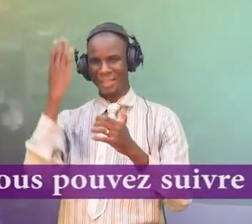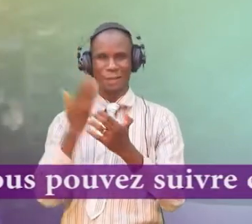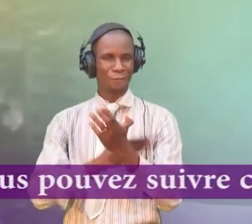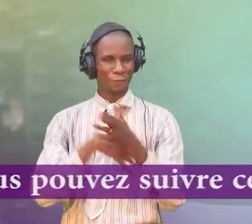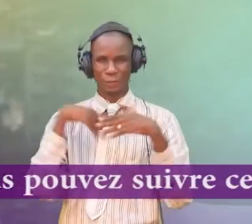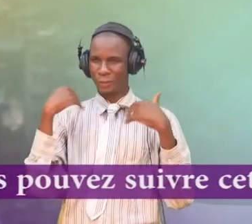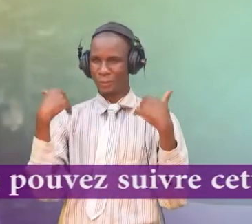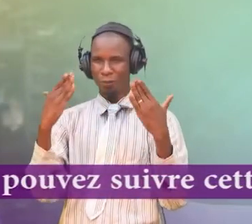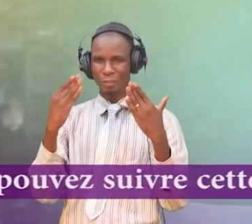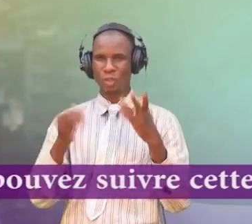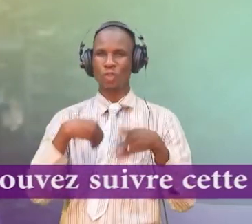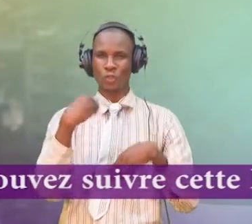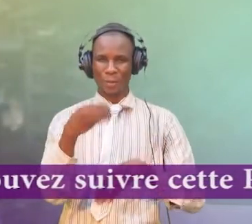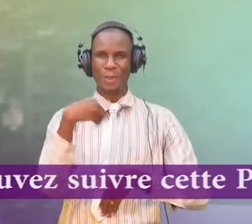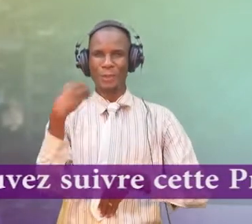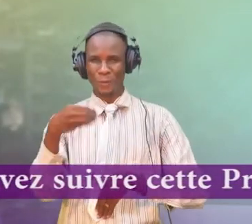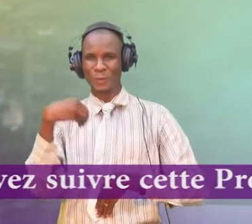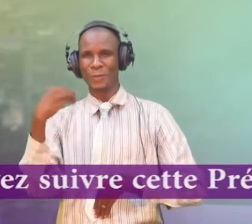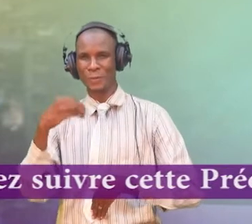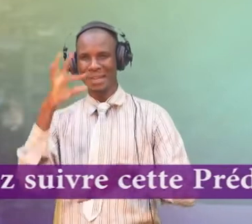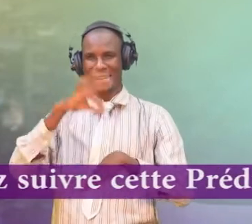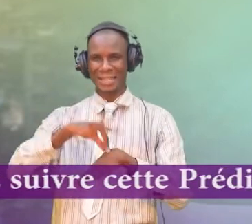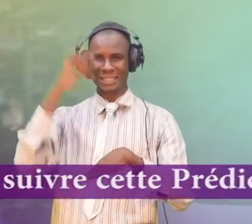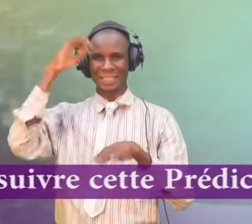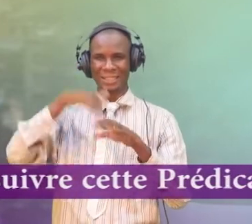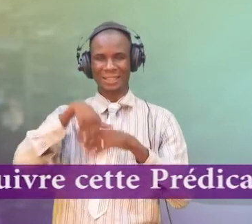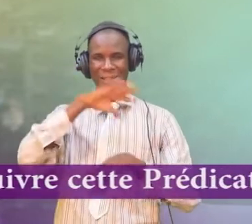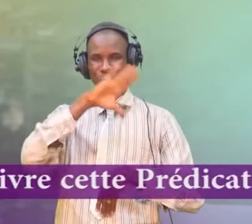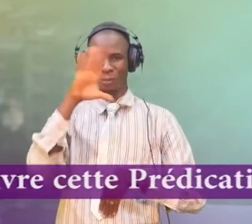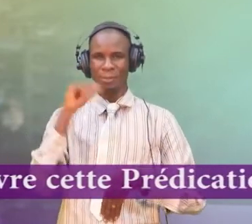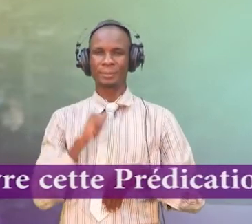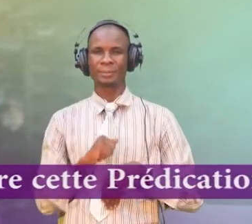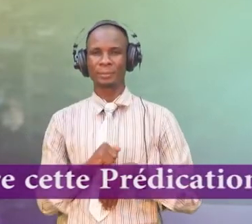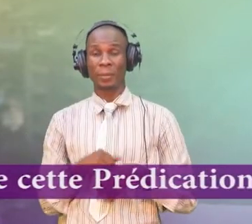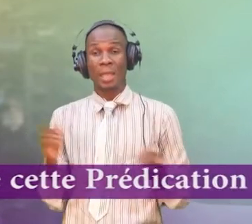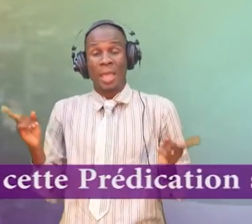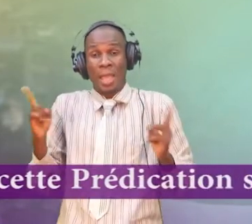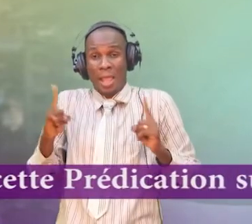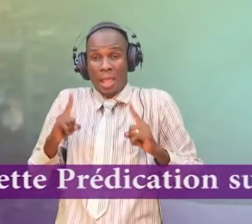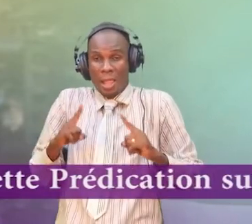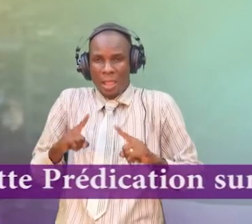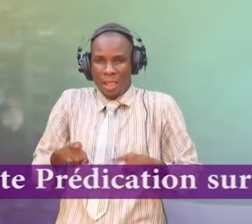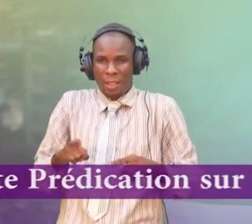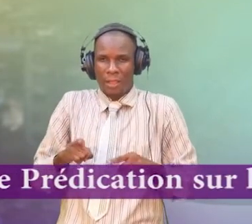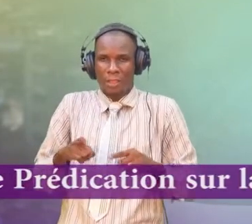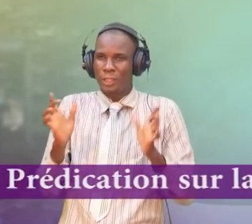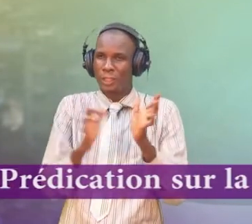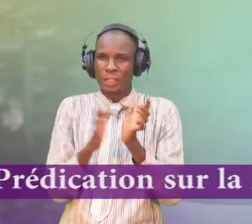Esengeli sikawa boyokani esala eyeba na kolongola bonguna wana.